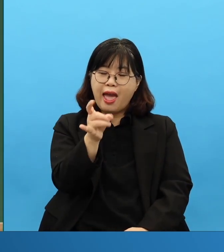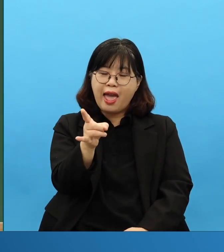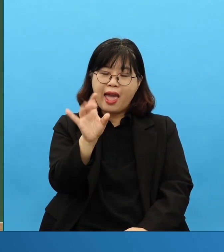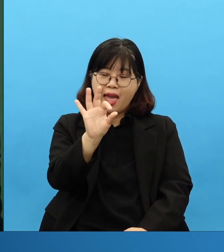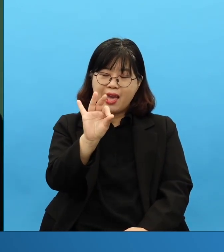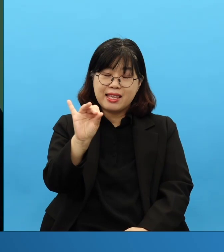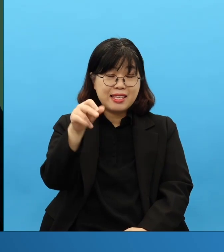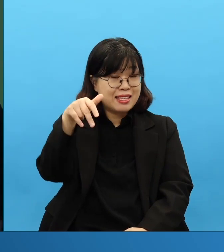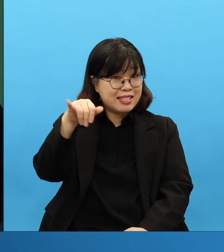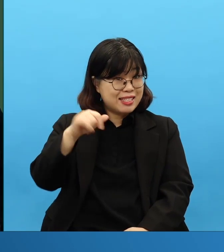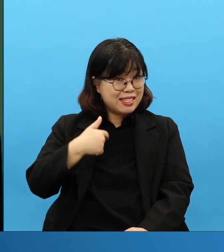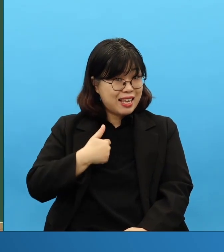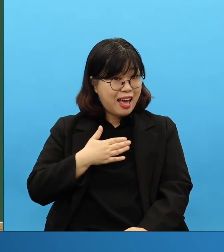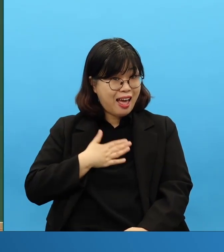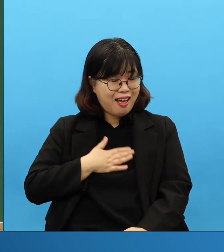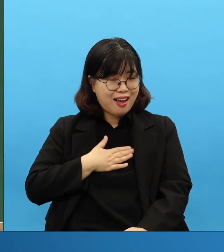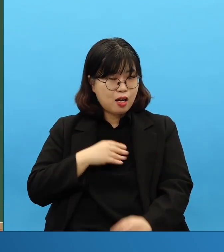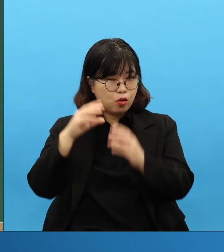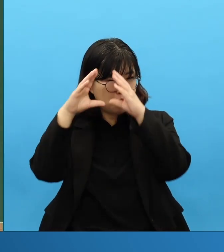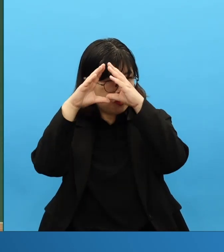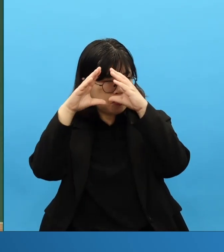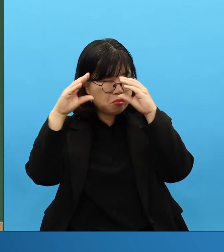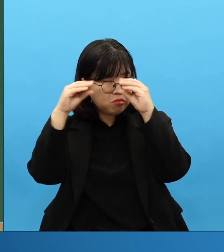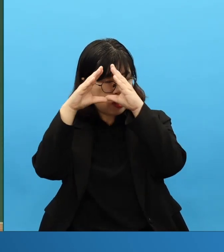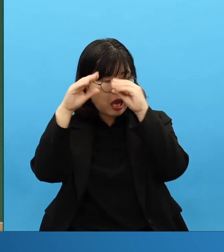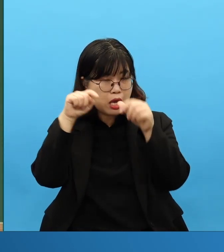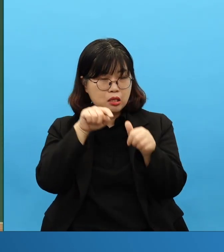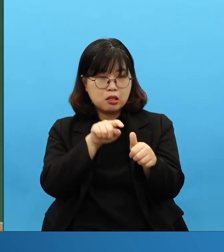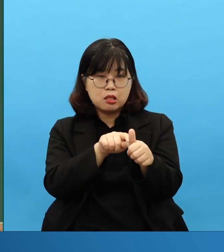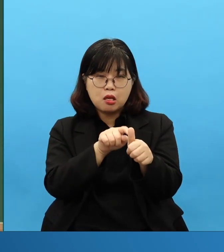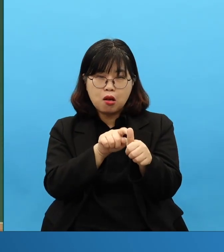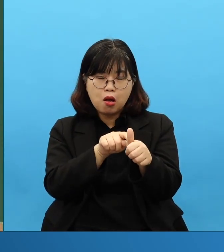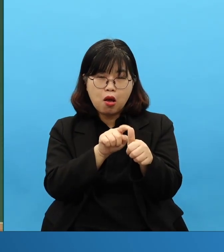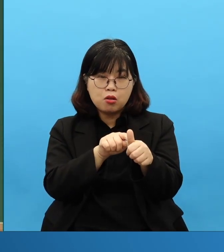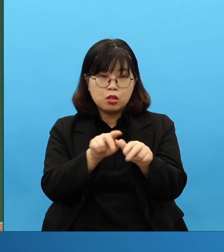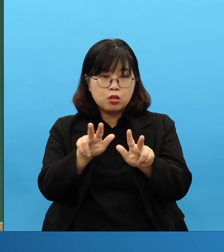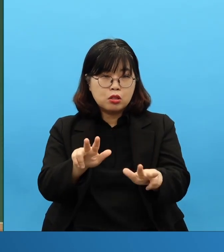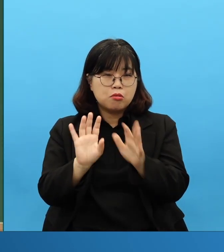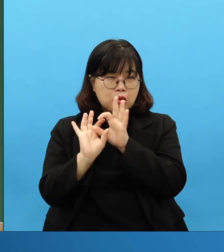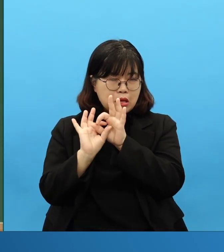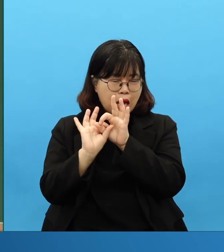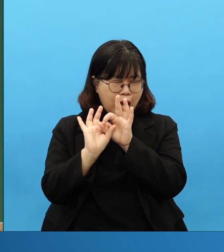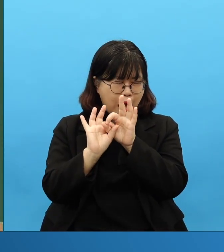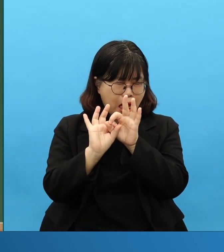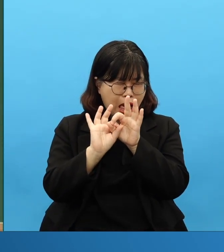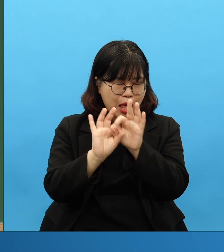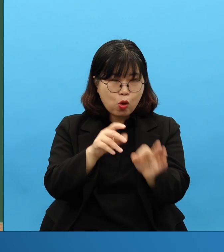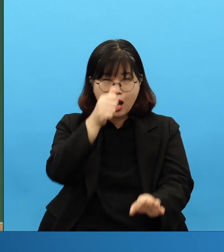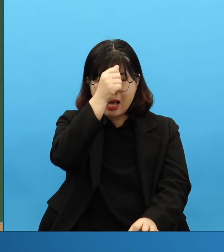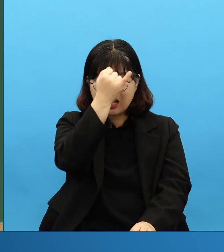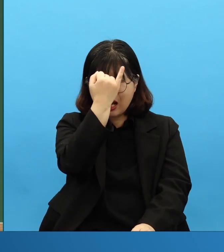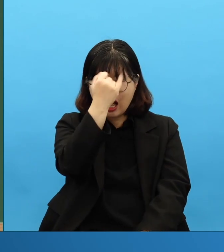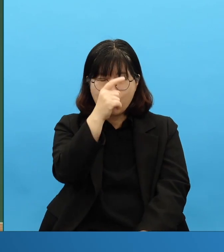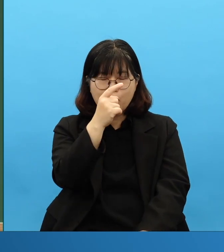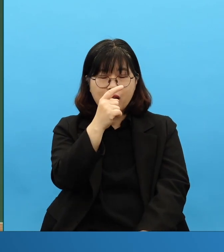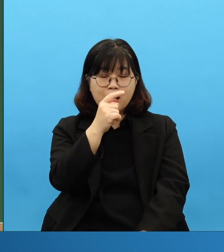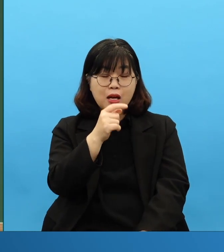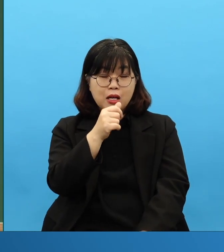이마모 뉴에이지의 단체는 에덴의 소노에 오키타 것, 소이가 소노만마 오코시테이마스. 지금도